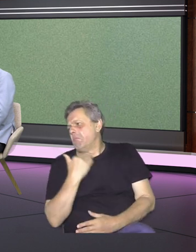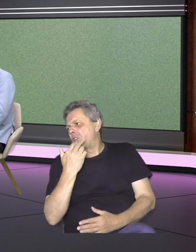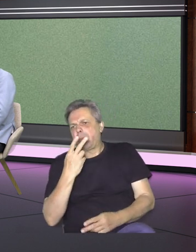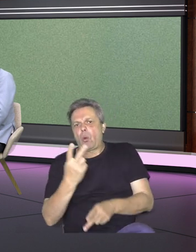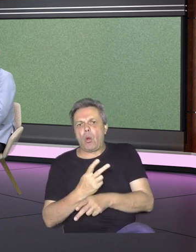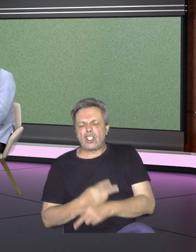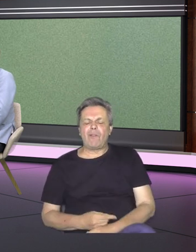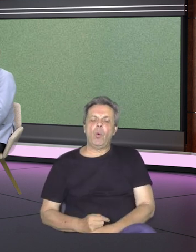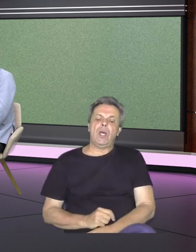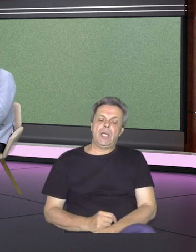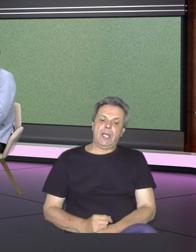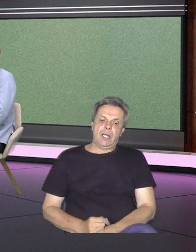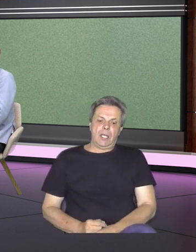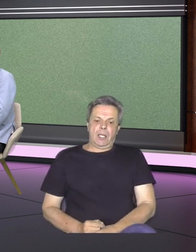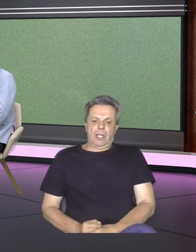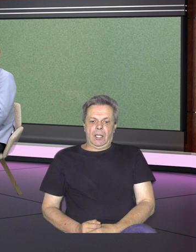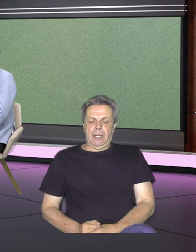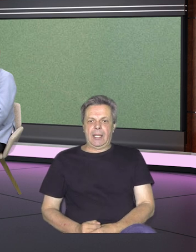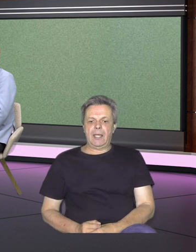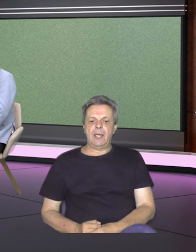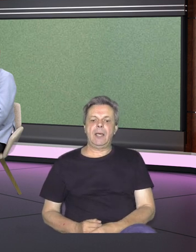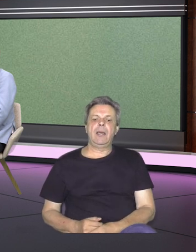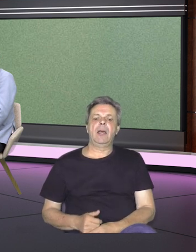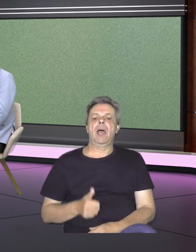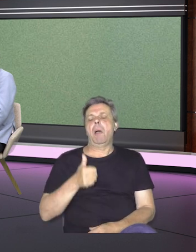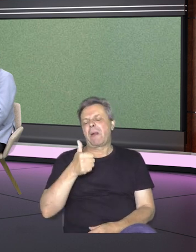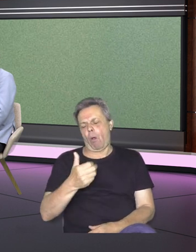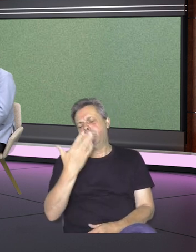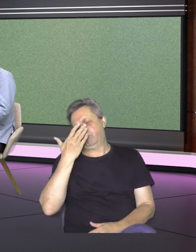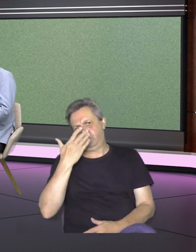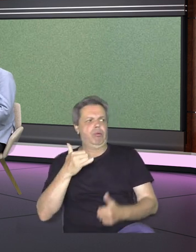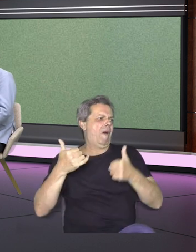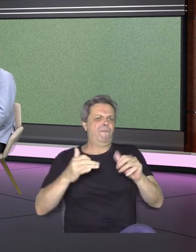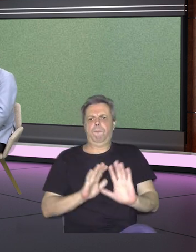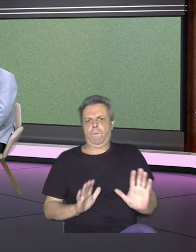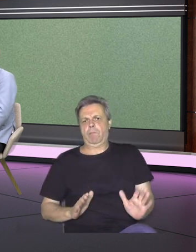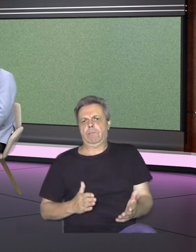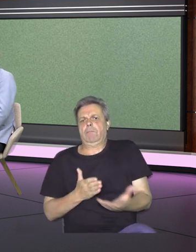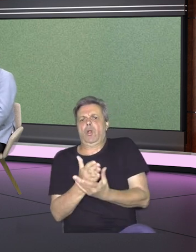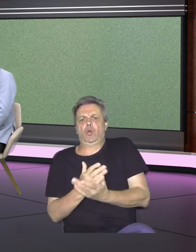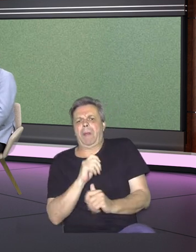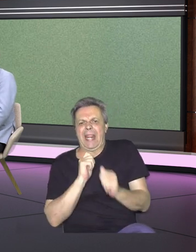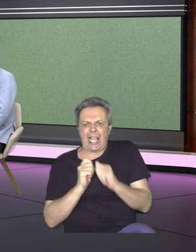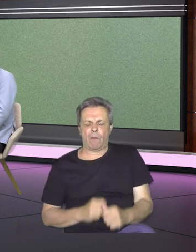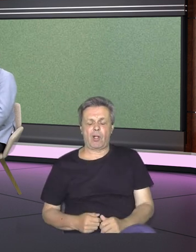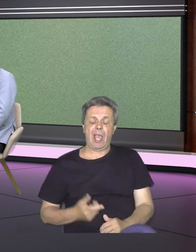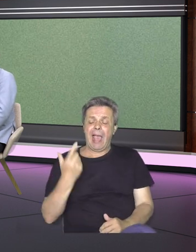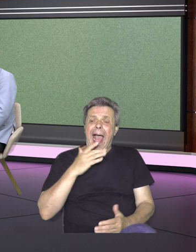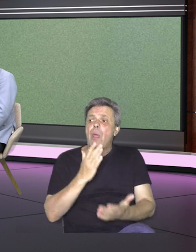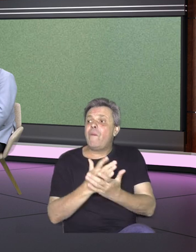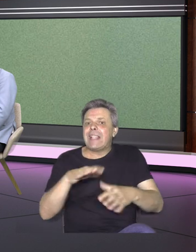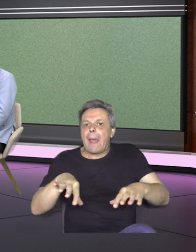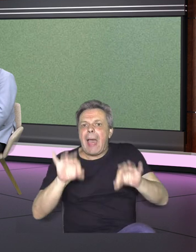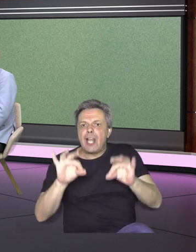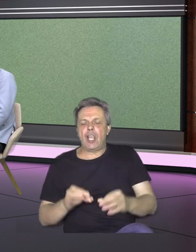državu, to je onda najprije ovi formalni dijelovi formalni razgovori, ali uvijek se